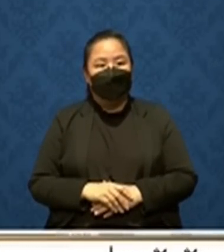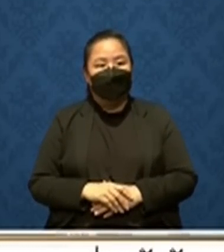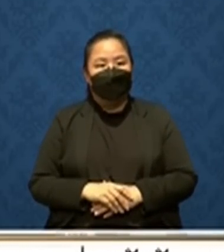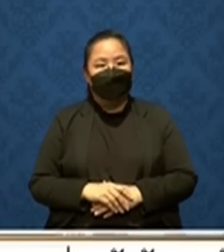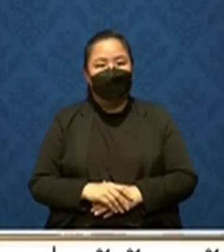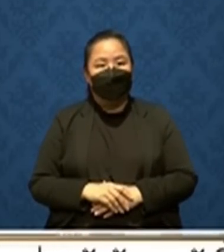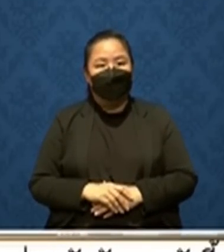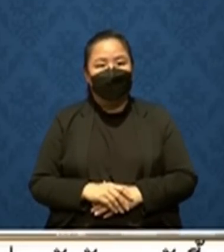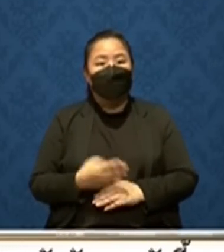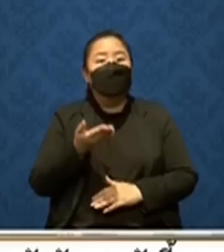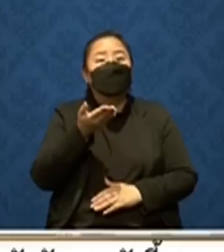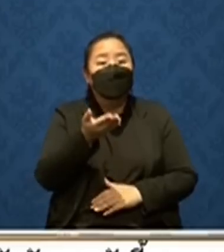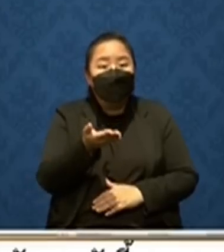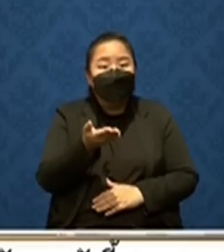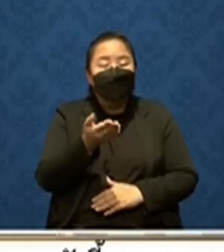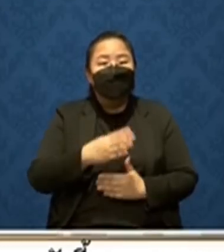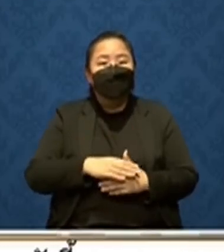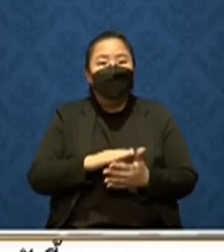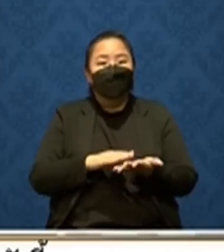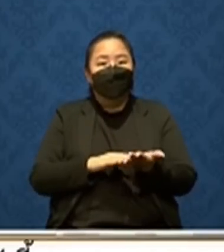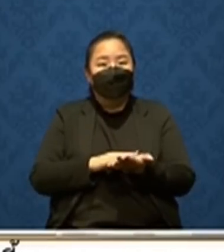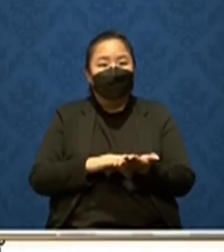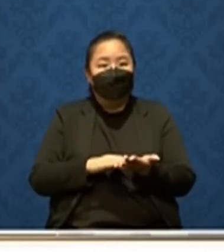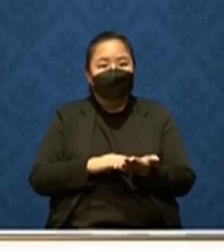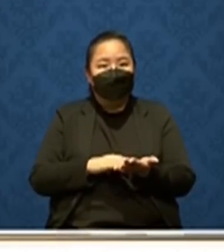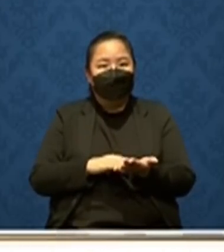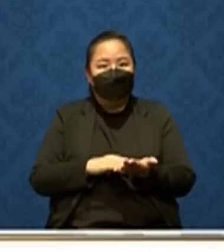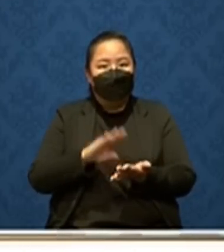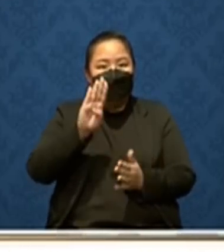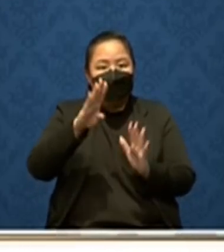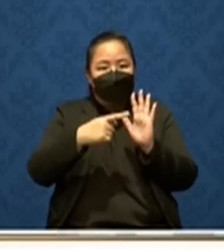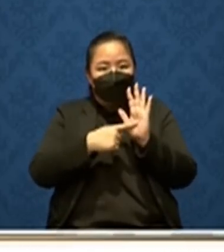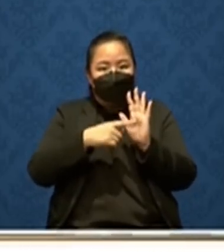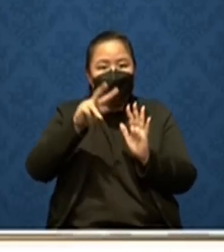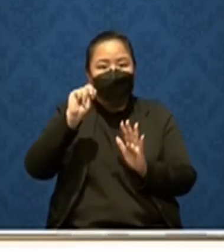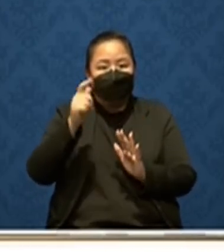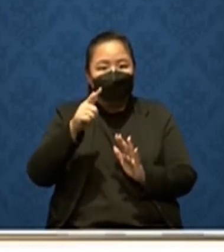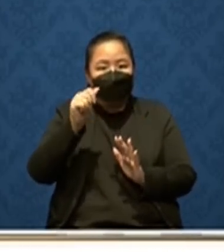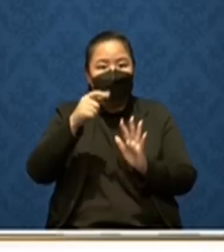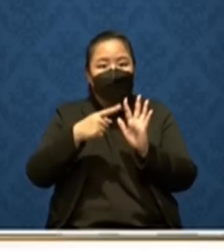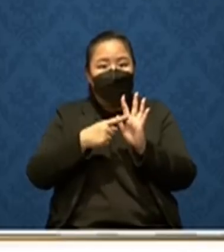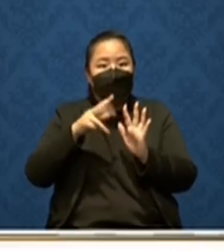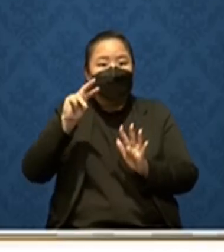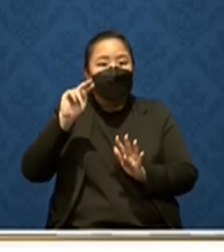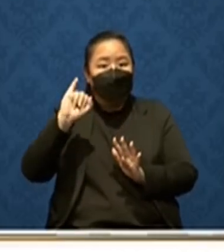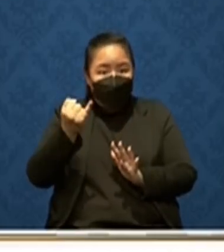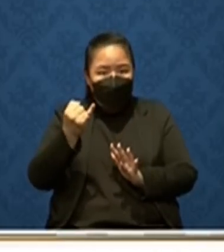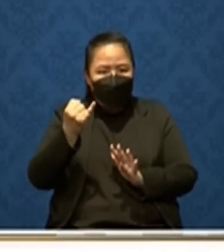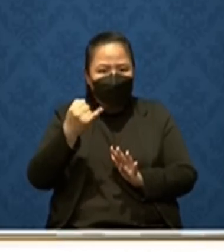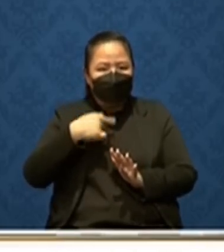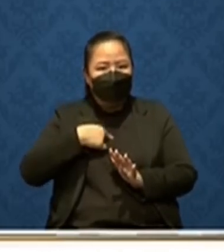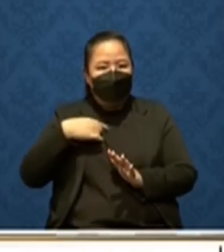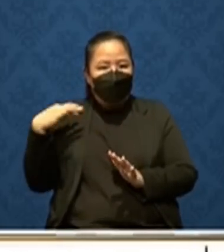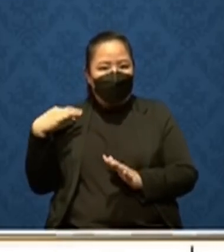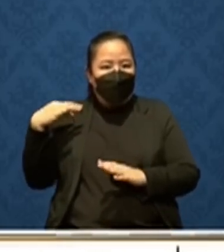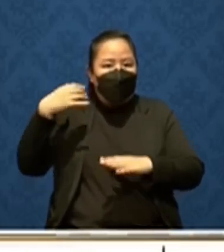เดี๋ยวผมขออนุญาตนะครับแต่มันอาจตั้งตัวเองขึ้นมาเป็นหัวหน้าทีมเศรษฐกิจ